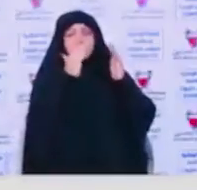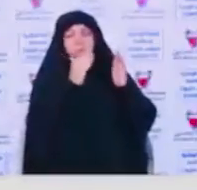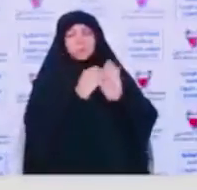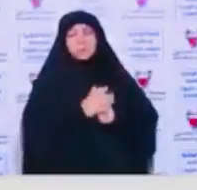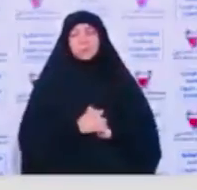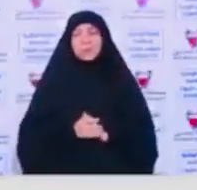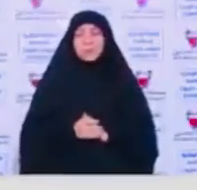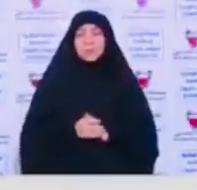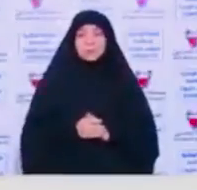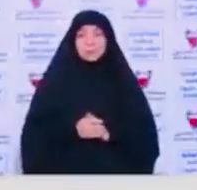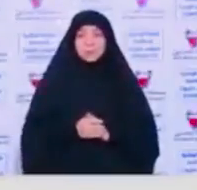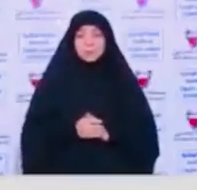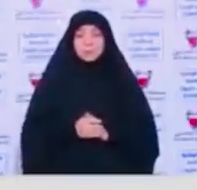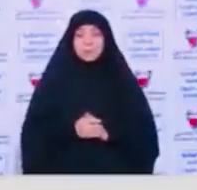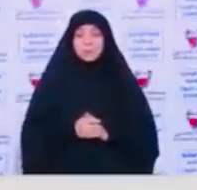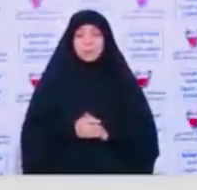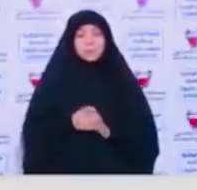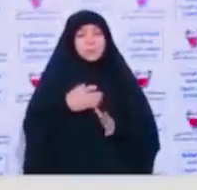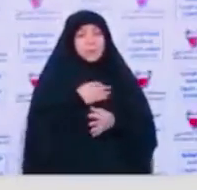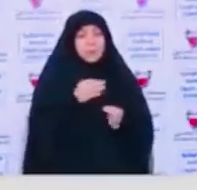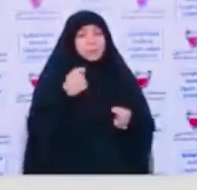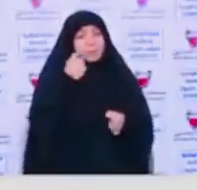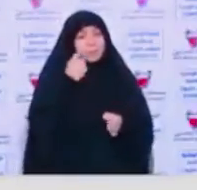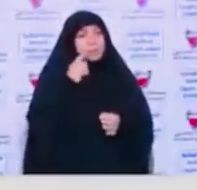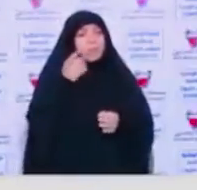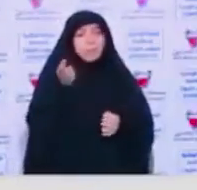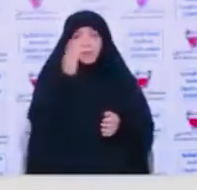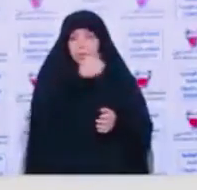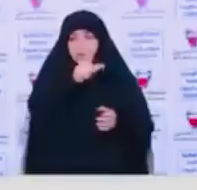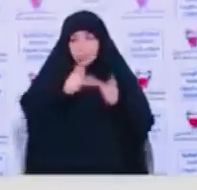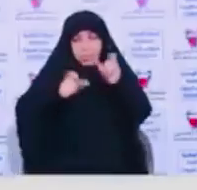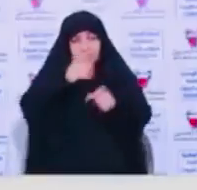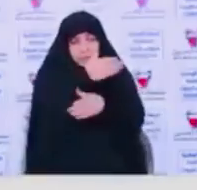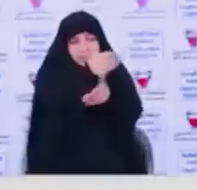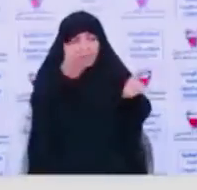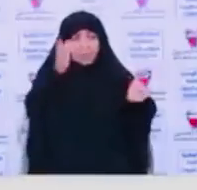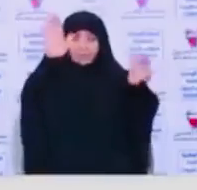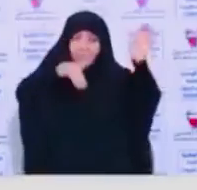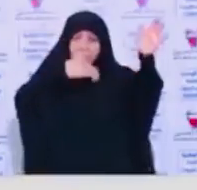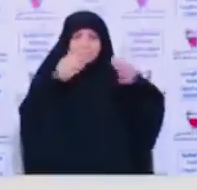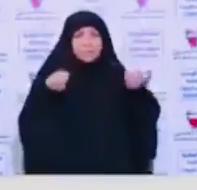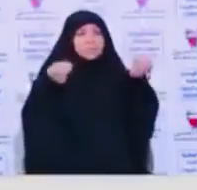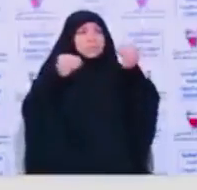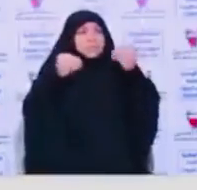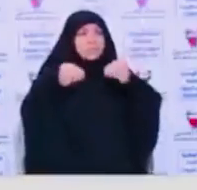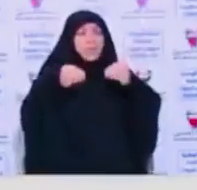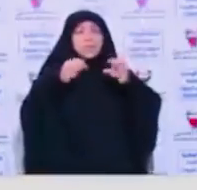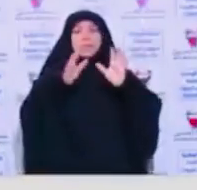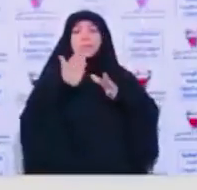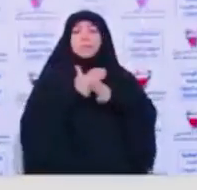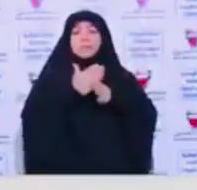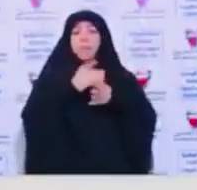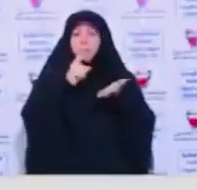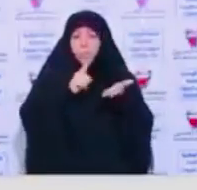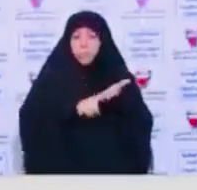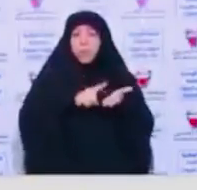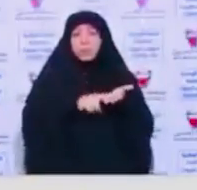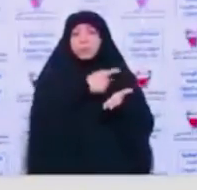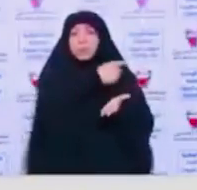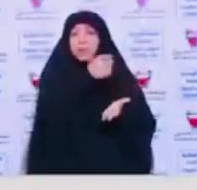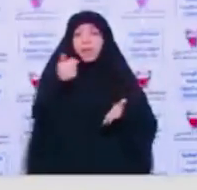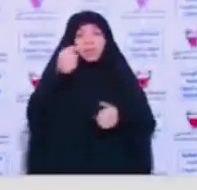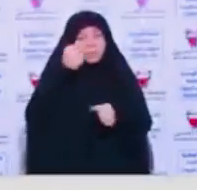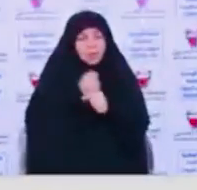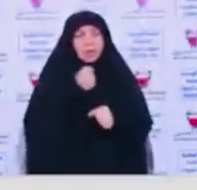لبلازمة النقاهة، وكلنا أمل بتجاوب باقي المتعافين. نعم هو واجب وطني، نعم هو واجب